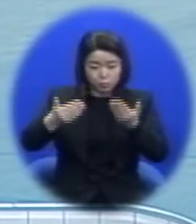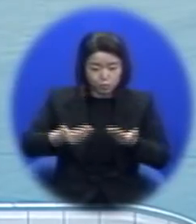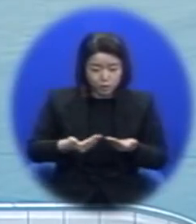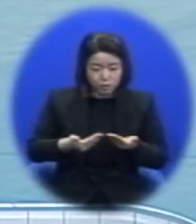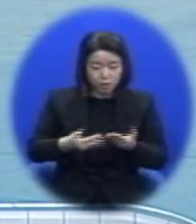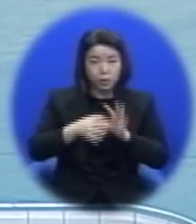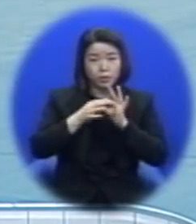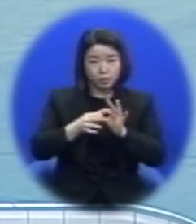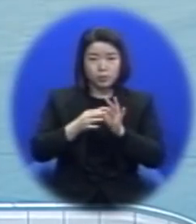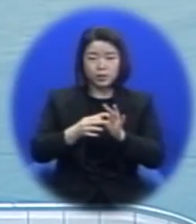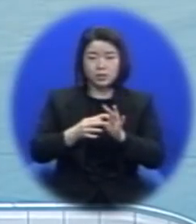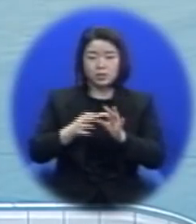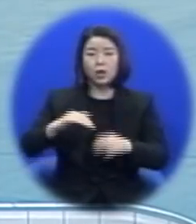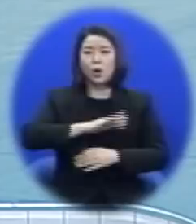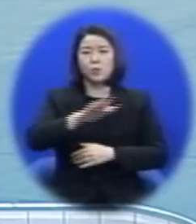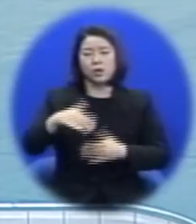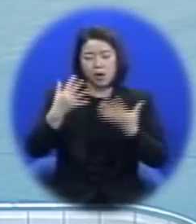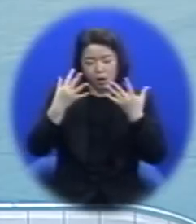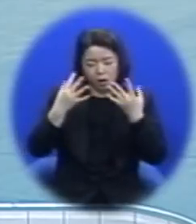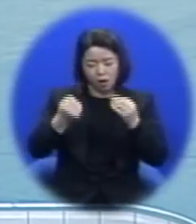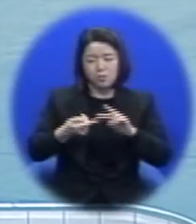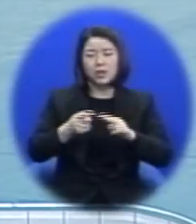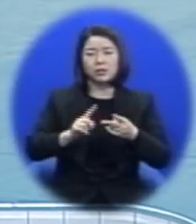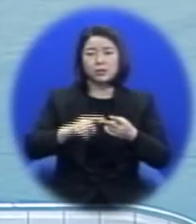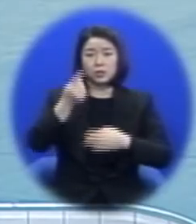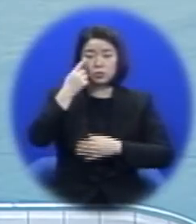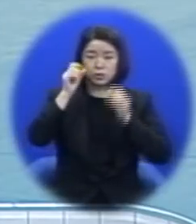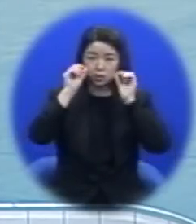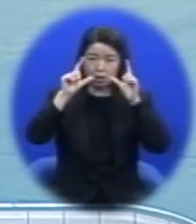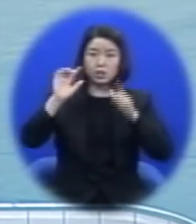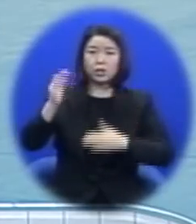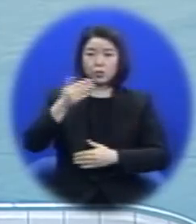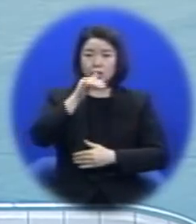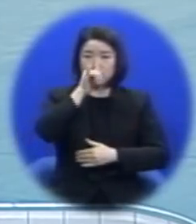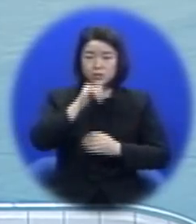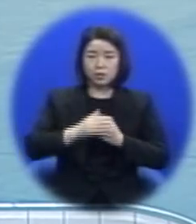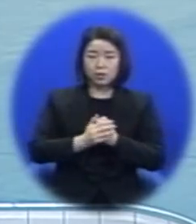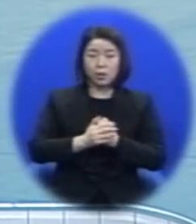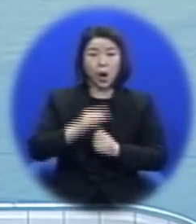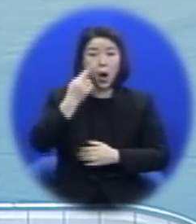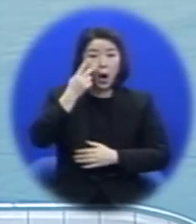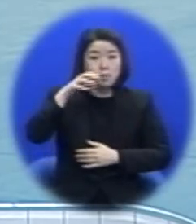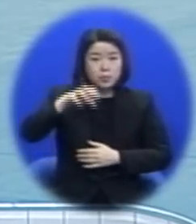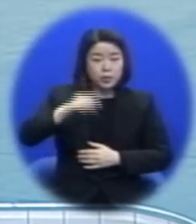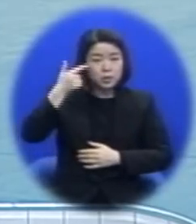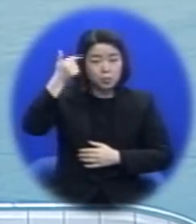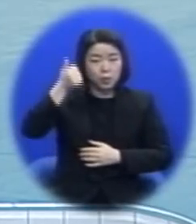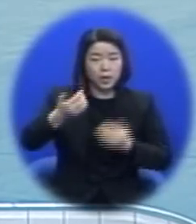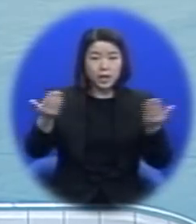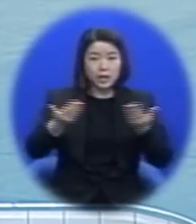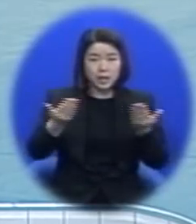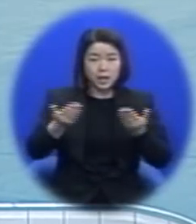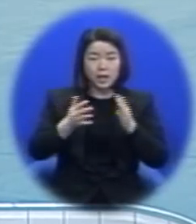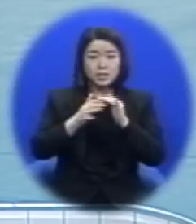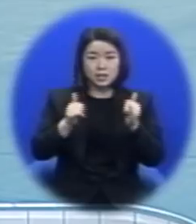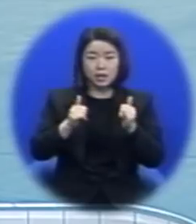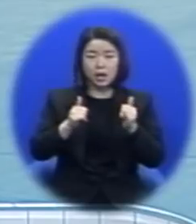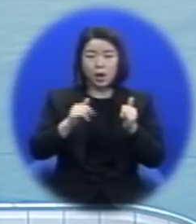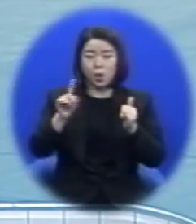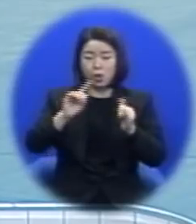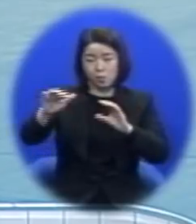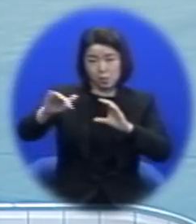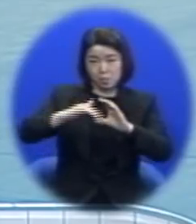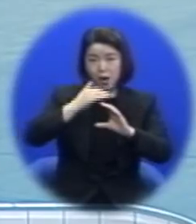통해서 우리는 얼마든지 눈이 열리게 되어 있습니다. 미국에 목회하시는 어느 목사님이 저에게 메일을